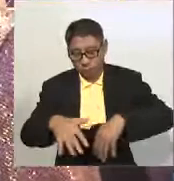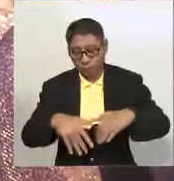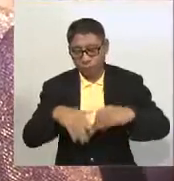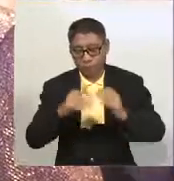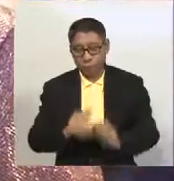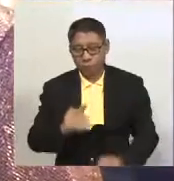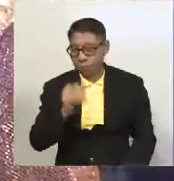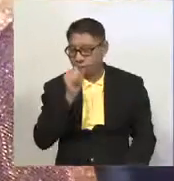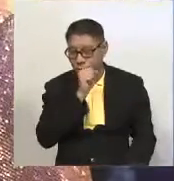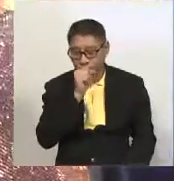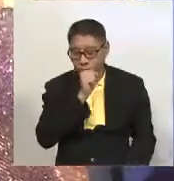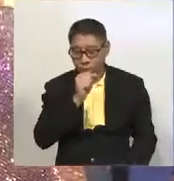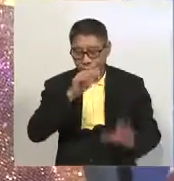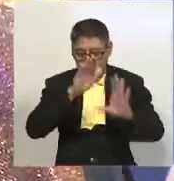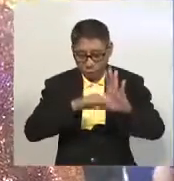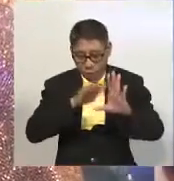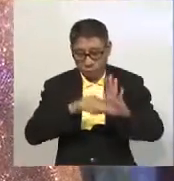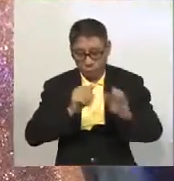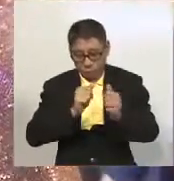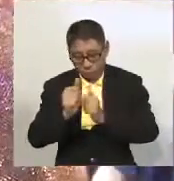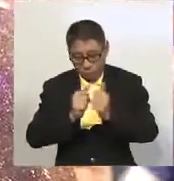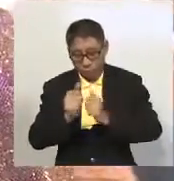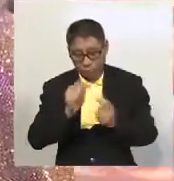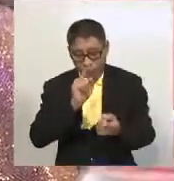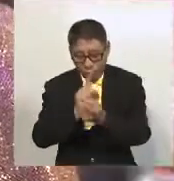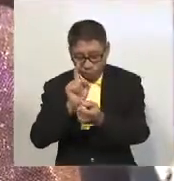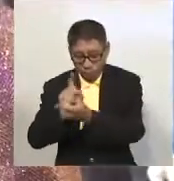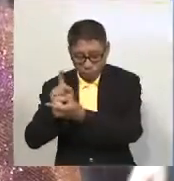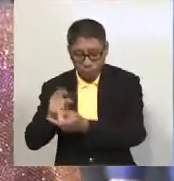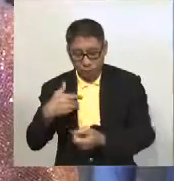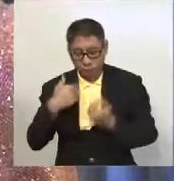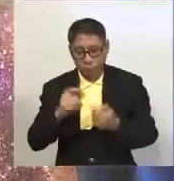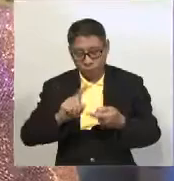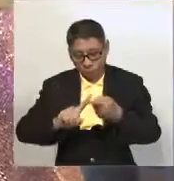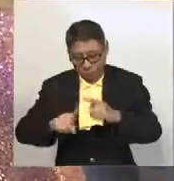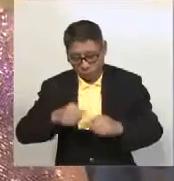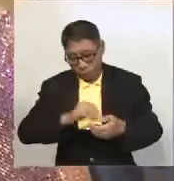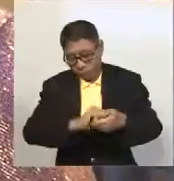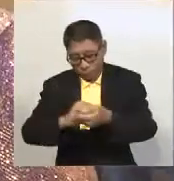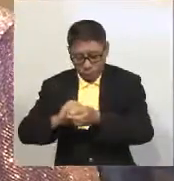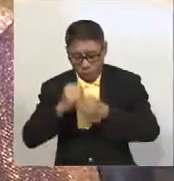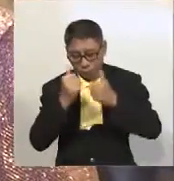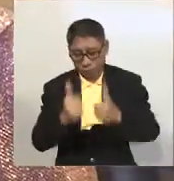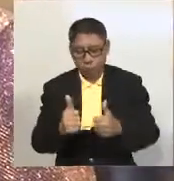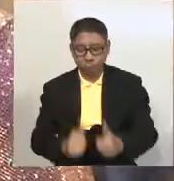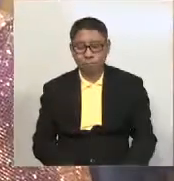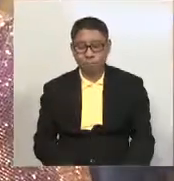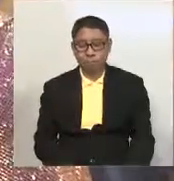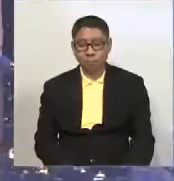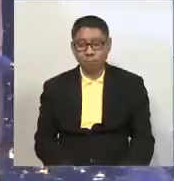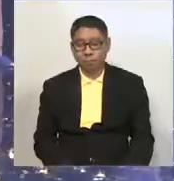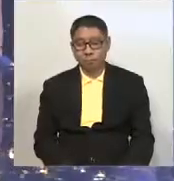าวลูกทุ่งเนี่ยครับมาสมัครกันมาประกวดกันมาเจอกันคือมันเป็นมิตรภาพที่ดีมากๆเลยครับ